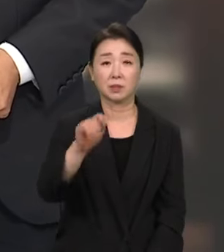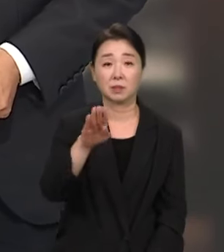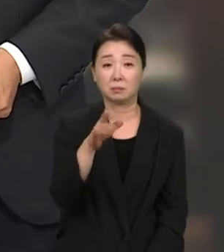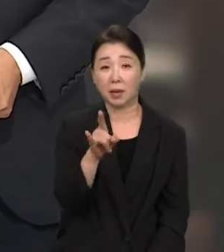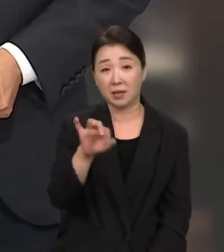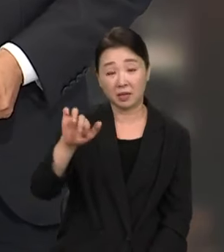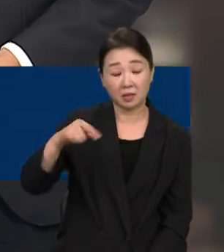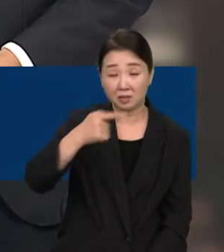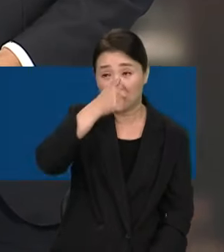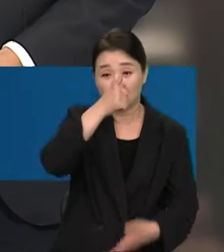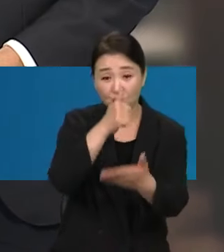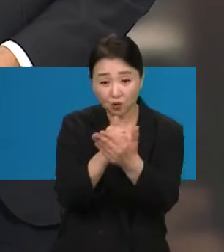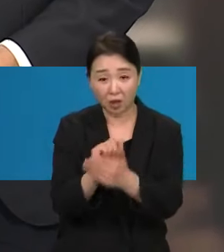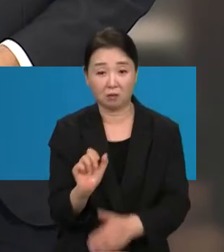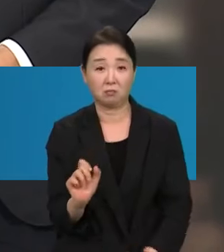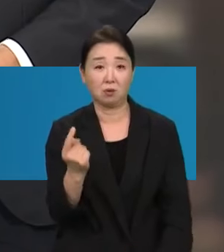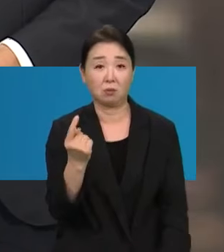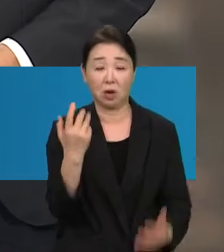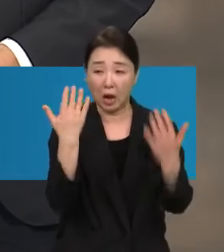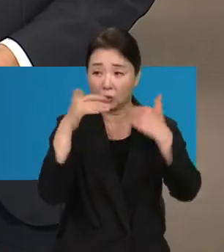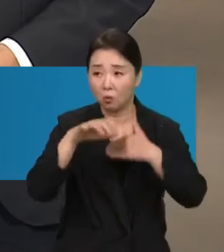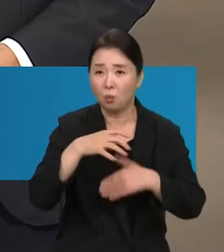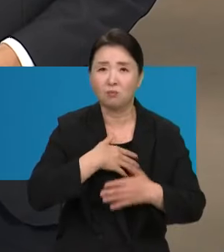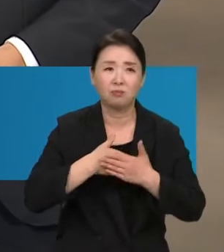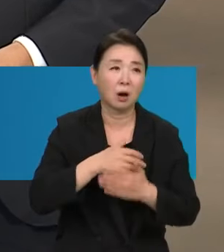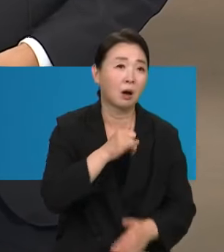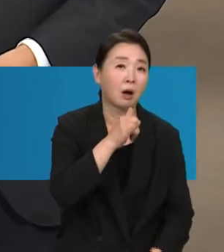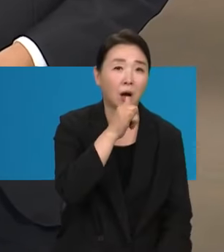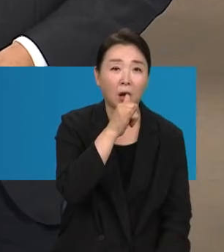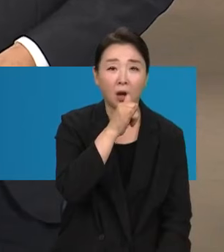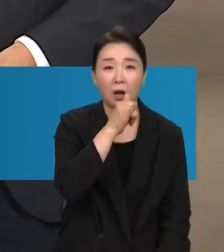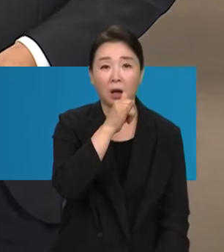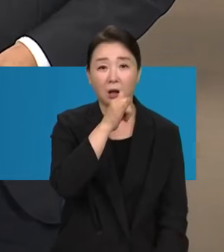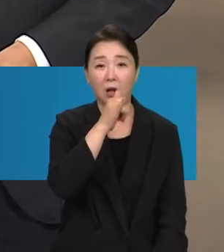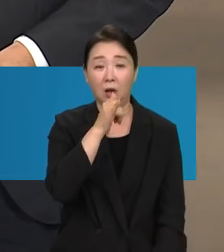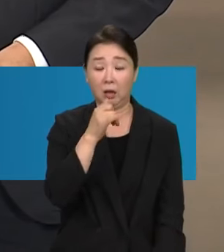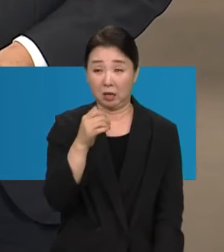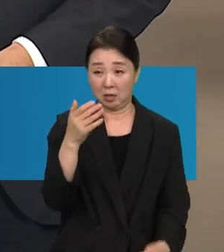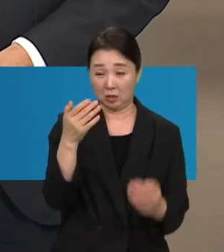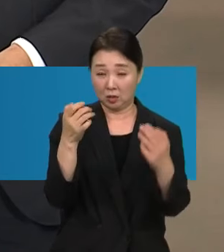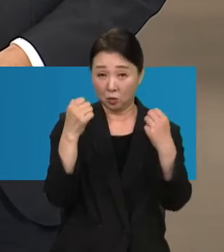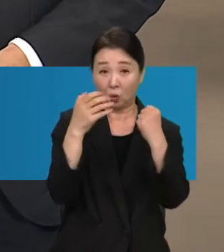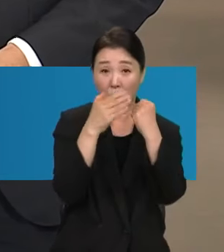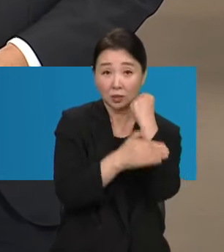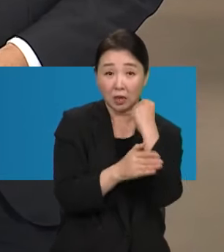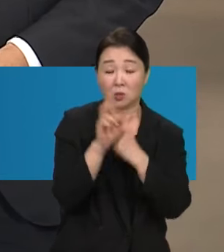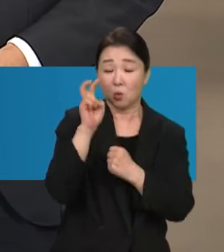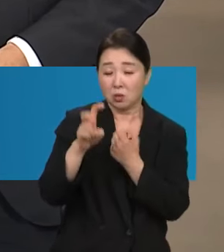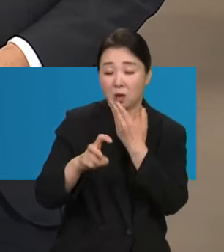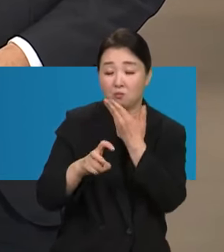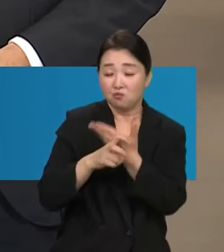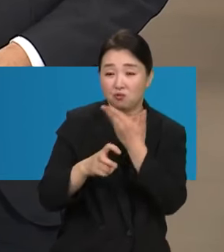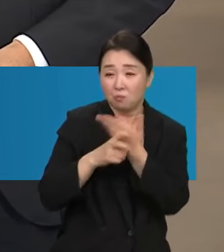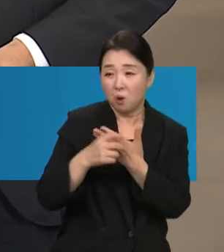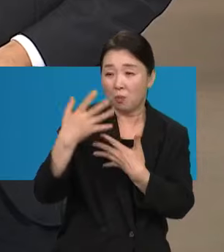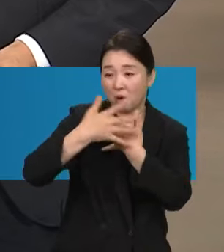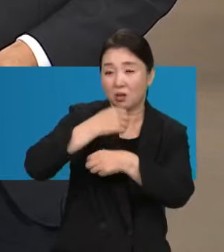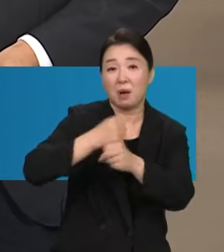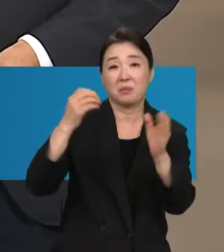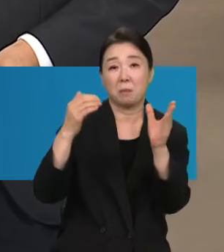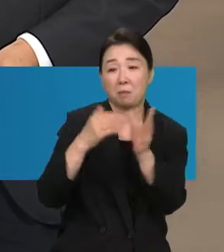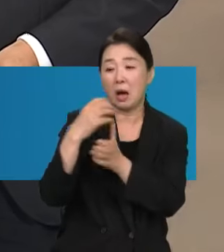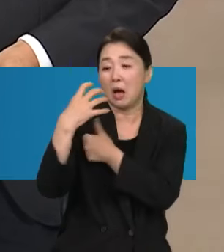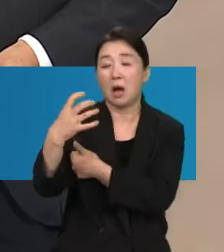딥페이크 범죄로 학교 현장 역시 불안하다는 목소리가 커졌습니다. 졸업사진이 혹시나 불법 합성물에 쓰일까 봐